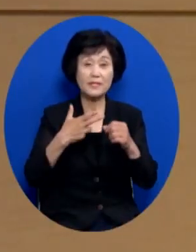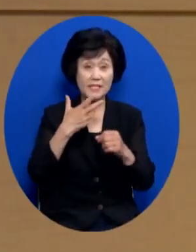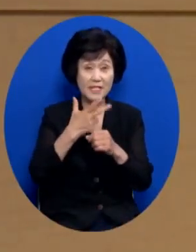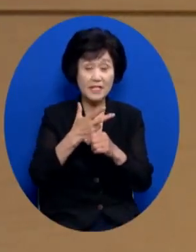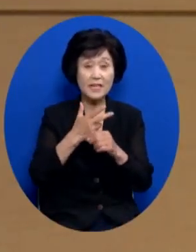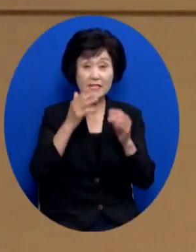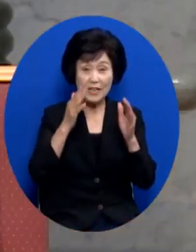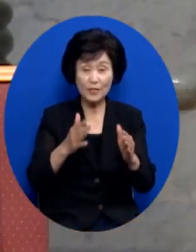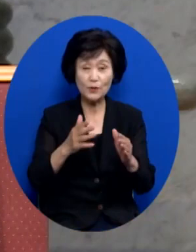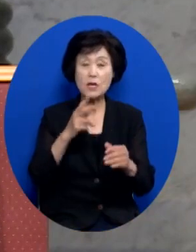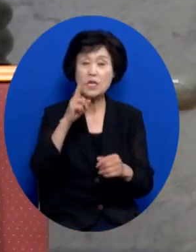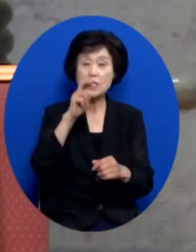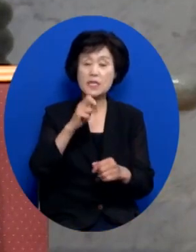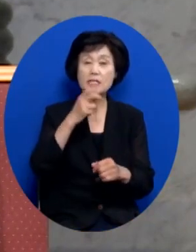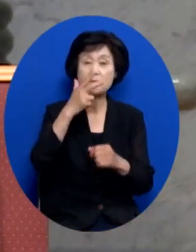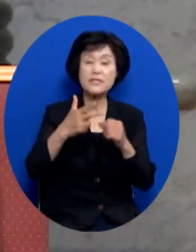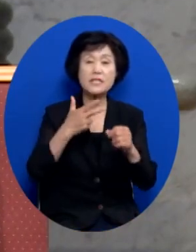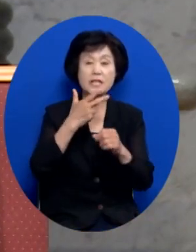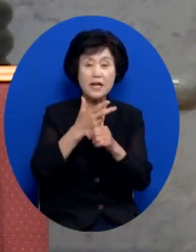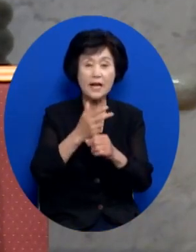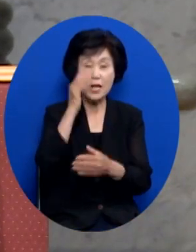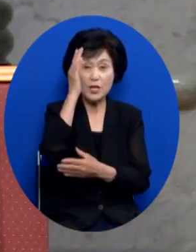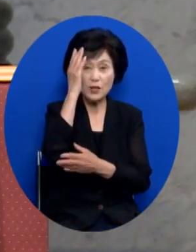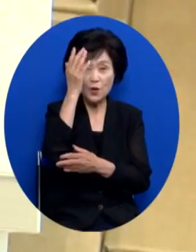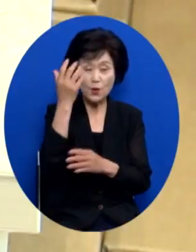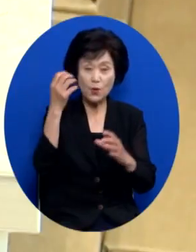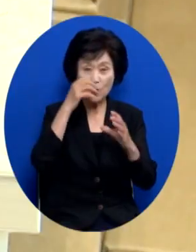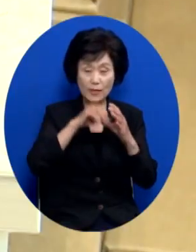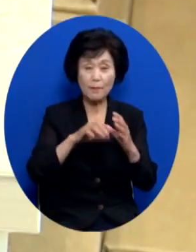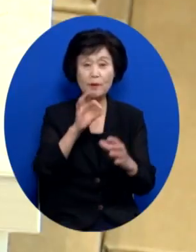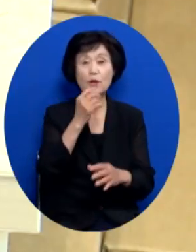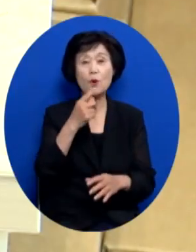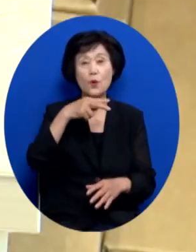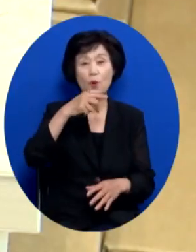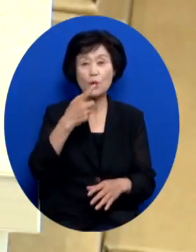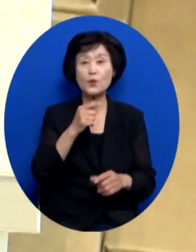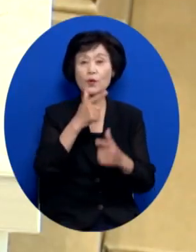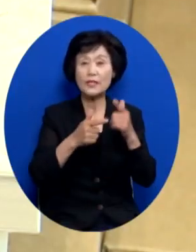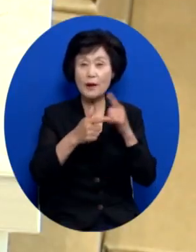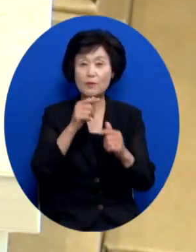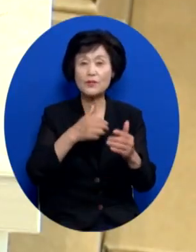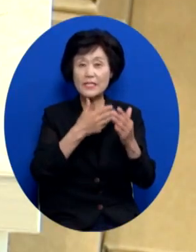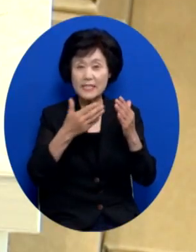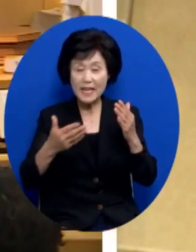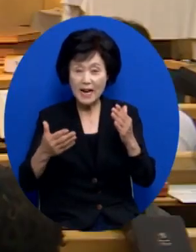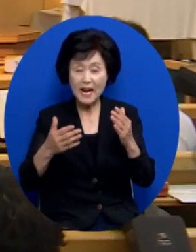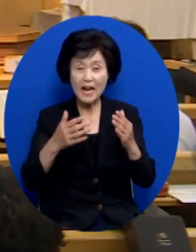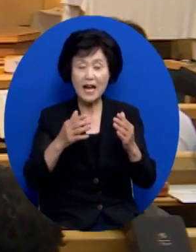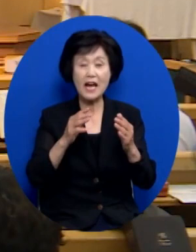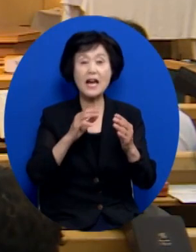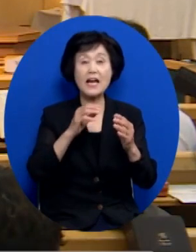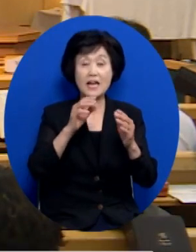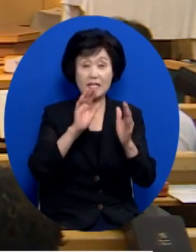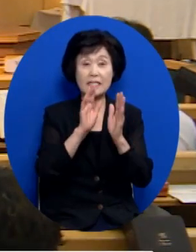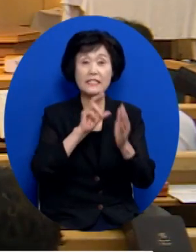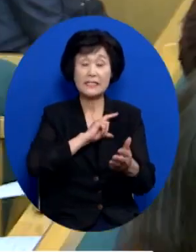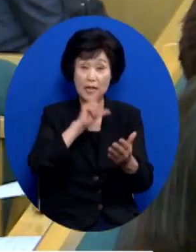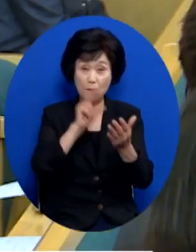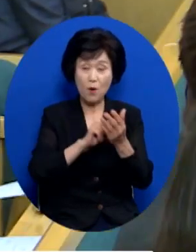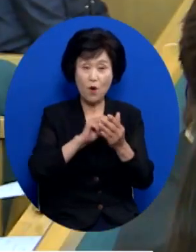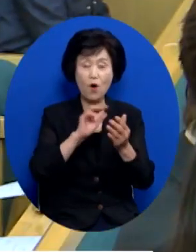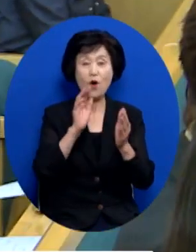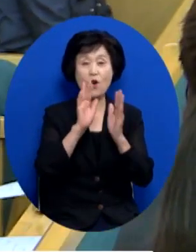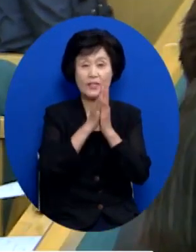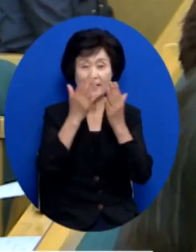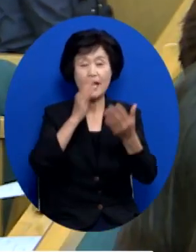2007년까지의 설교 내용을 담은 5권의 책 오동나무 신의가를 출판하고 기념 예배를 드렸습니다. 존 웨슬리